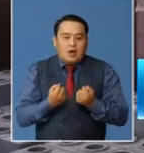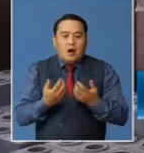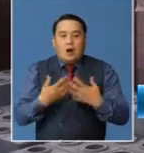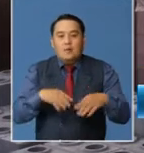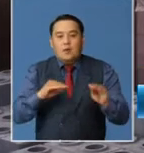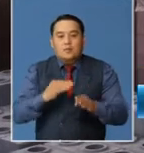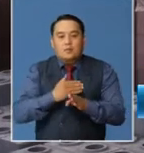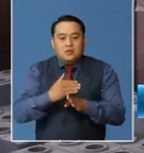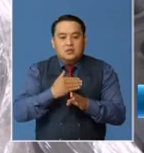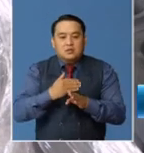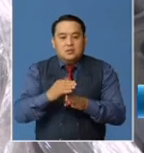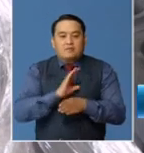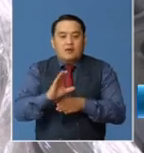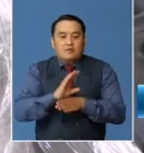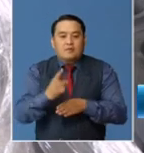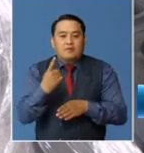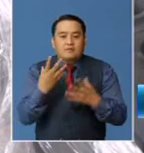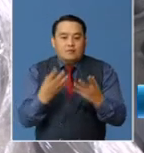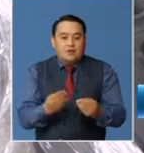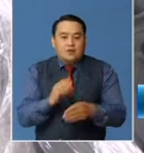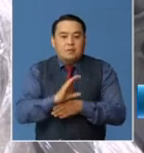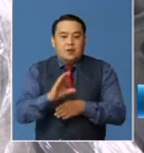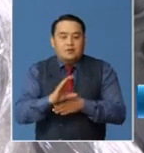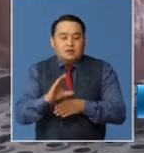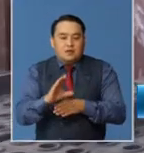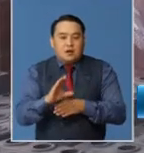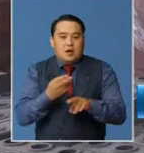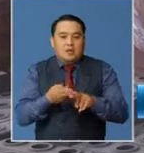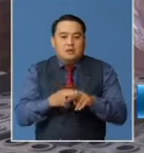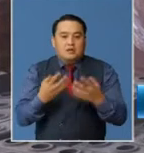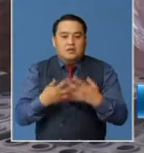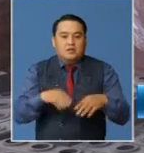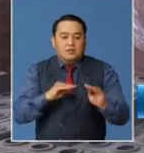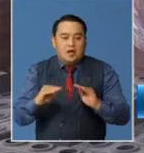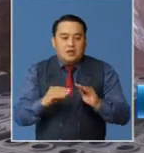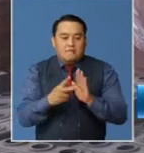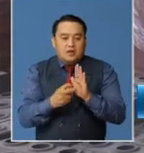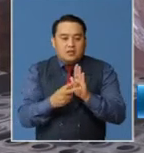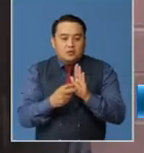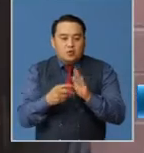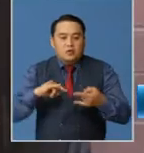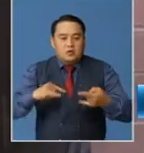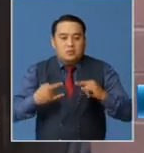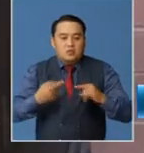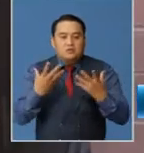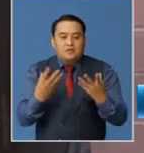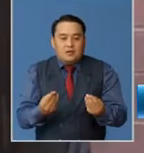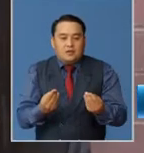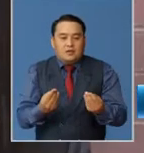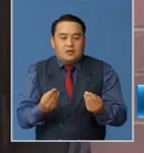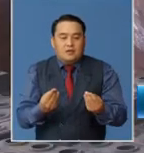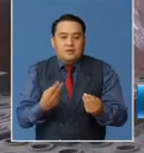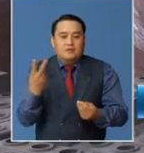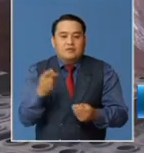потихонечку выпускаем кирпичи. В день производительность кирпича, этого станка, 800 кирпичей в день. Из расчета